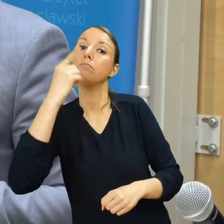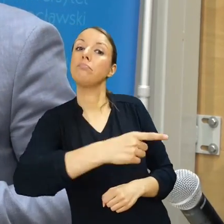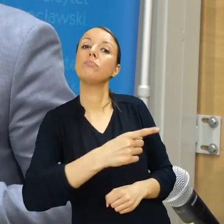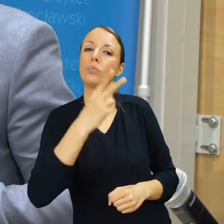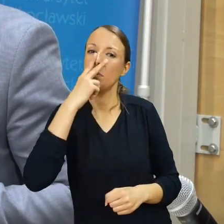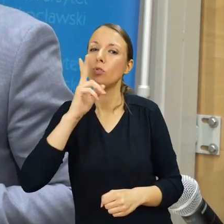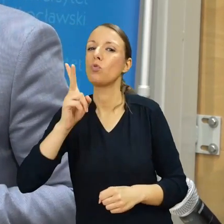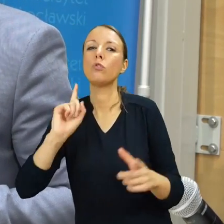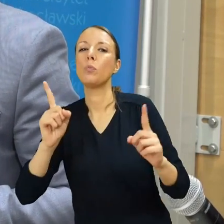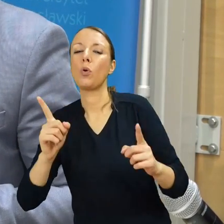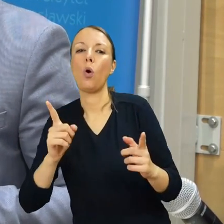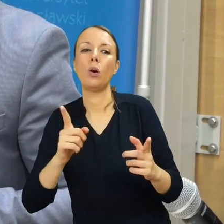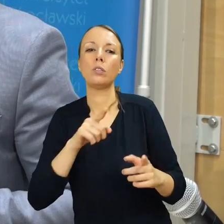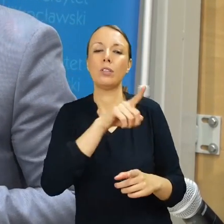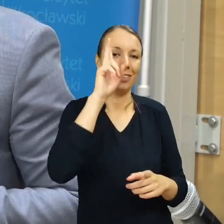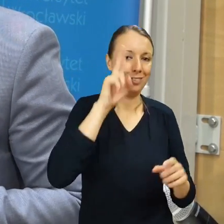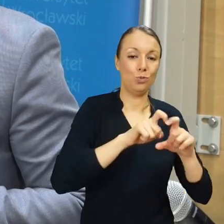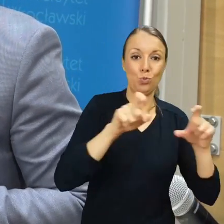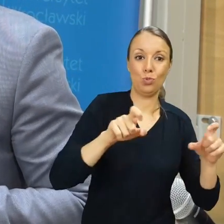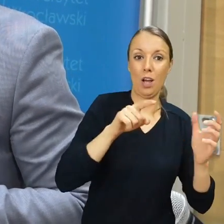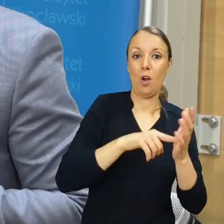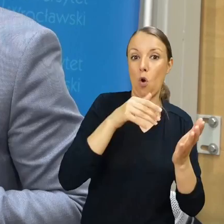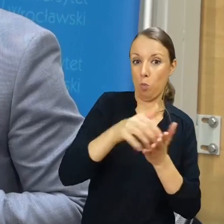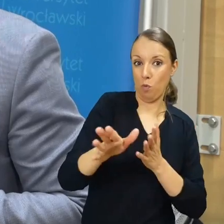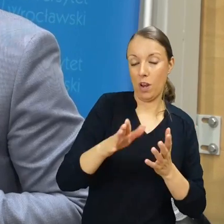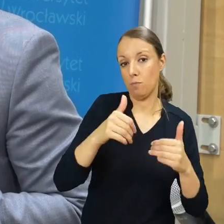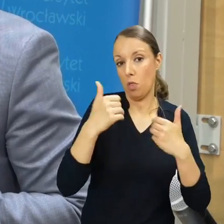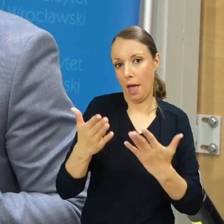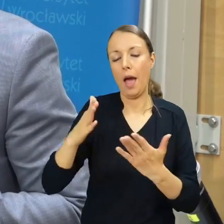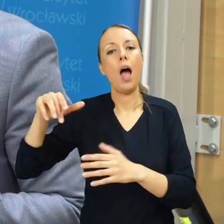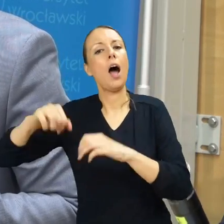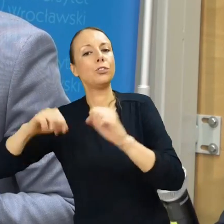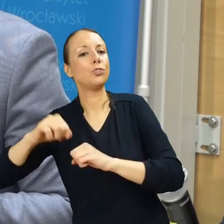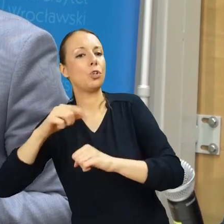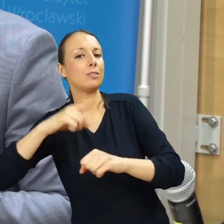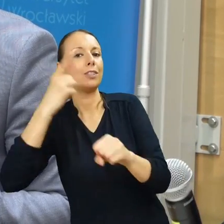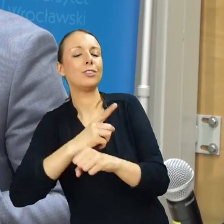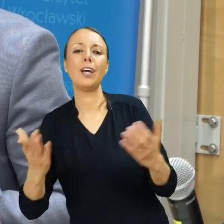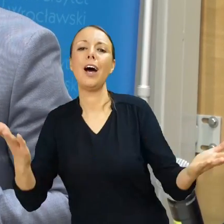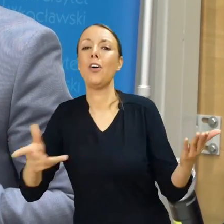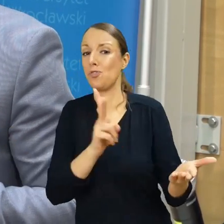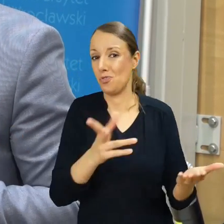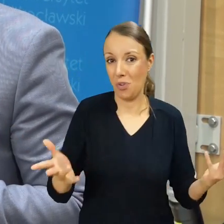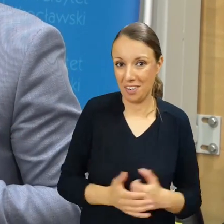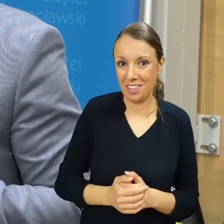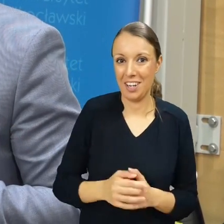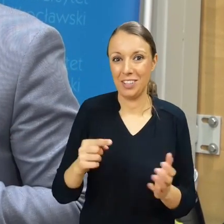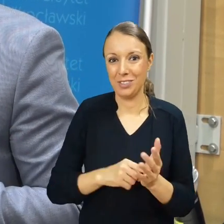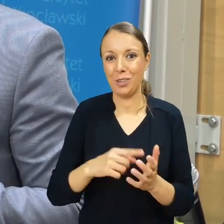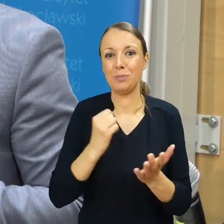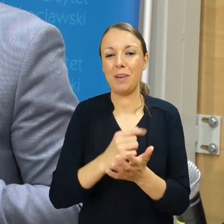który odmówi bądź udzieli, czy sąd, który rozstrzygnie. No tutaj proszę pamiętać, to są sprawy tak zwane PK, czyli poza